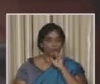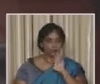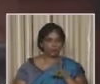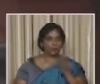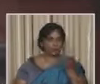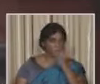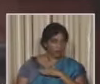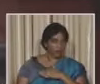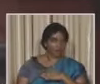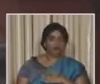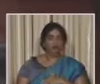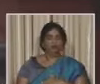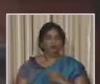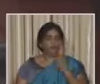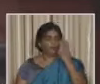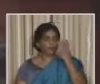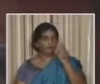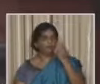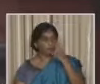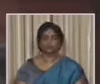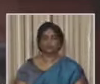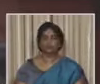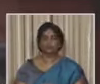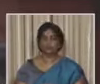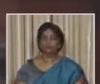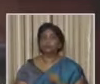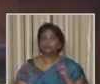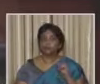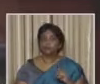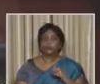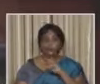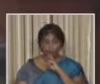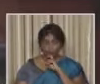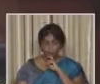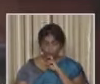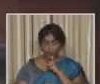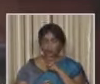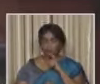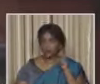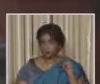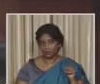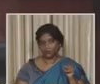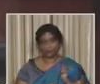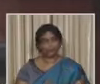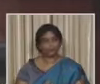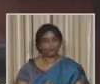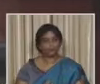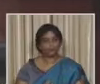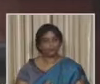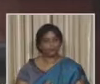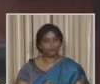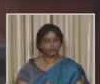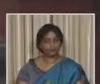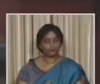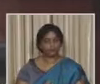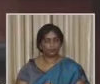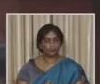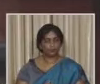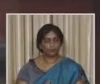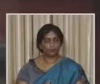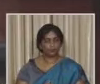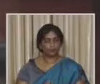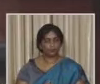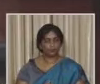எதிராக 2014 ஒரு வழக்கு விசாரிக்கப்பட்டு வந்தது. அந்த வழக்குத்தான் யூசுப் முகமது இப்ராஹிம்